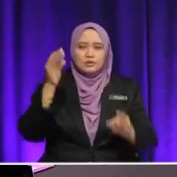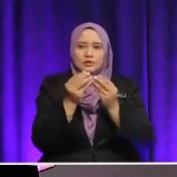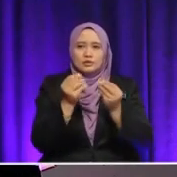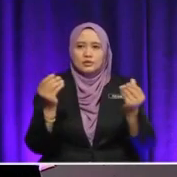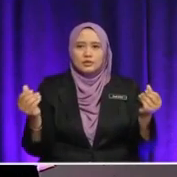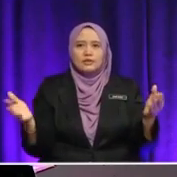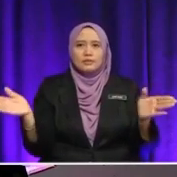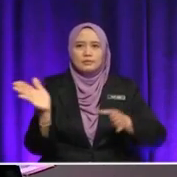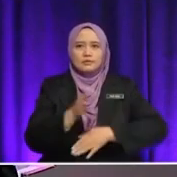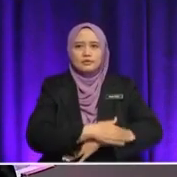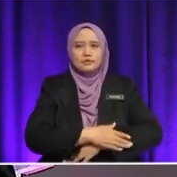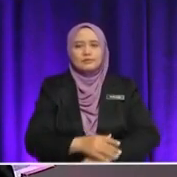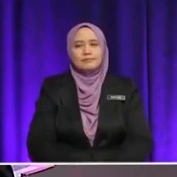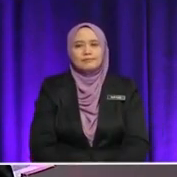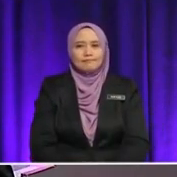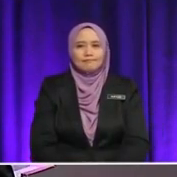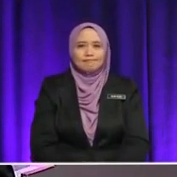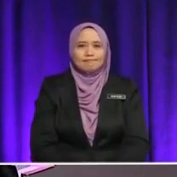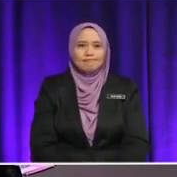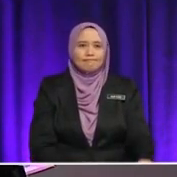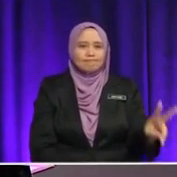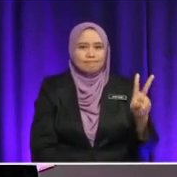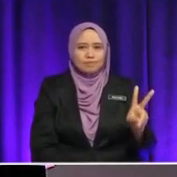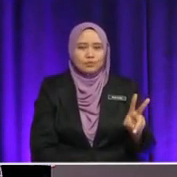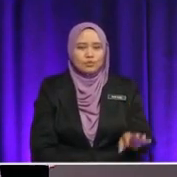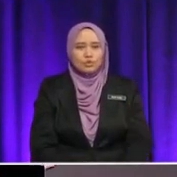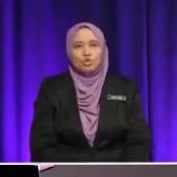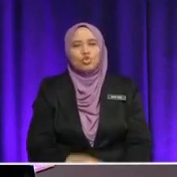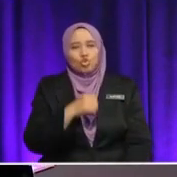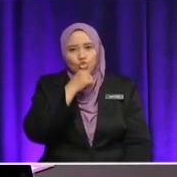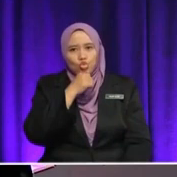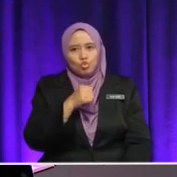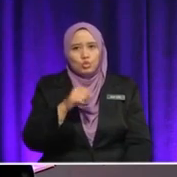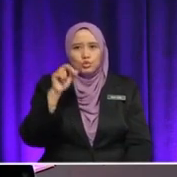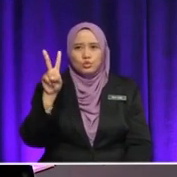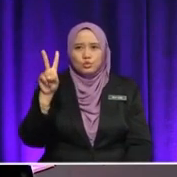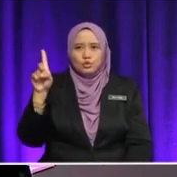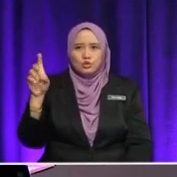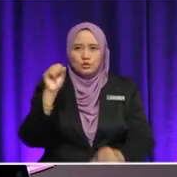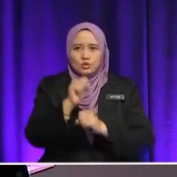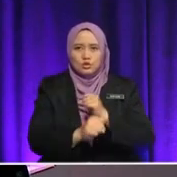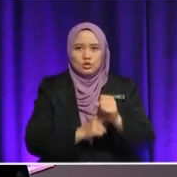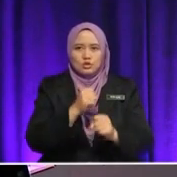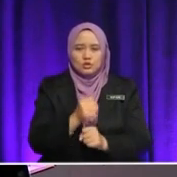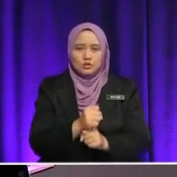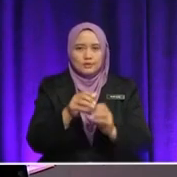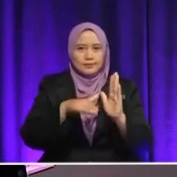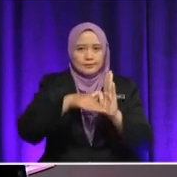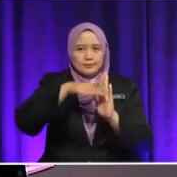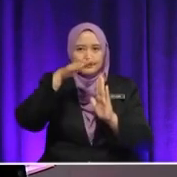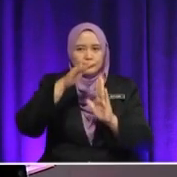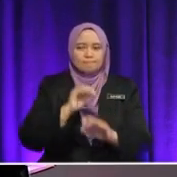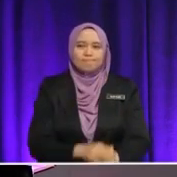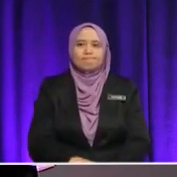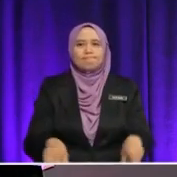oke yang kedua kamu jauh juga berumur 21 tahun keatas jam pertama dan kedua kita senang ingat